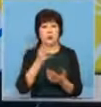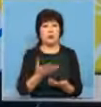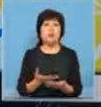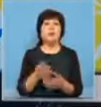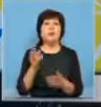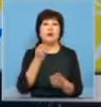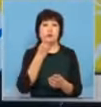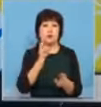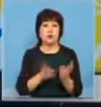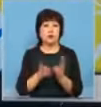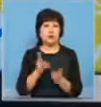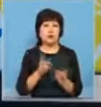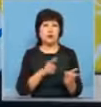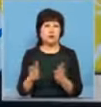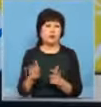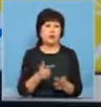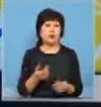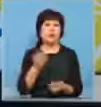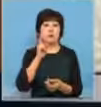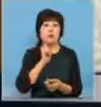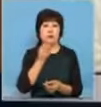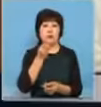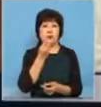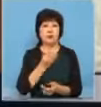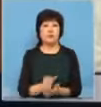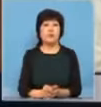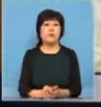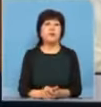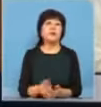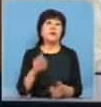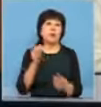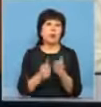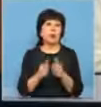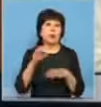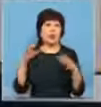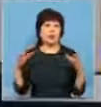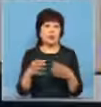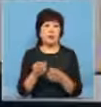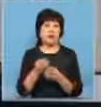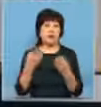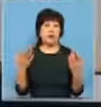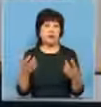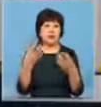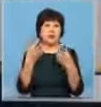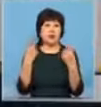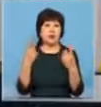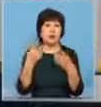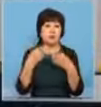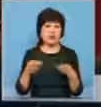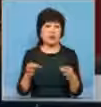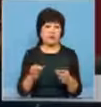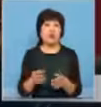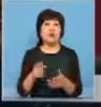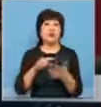подготовились к конкурсу, приготовили много приятных на вид и вкус блюд. Отметим, что конкурс организовали в рамках празднования юбилея независимости. Также